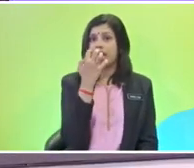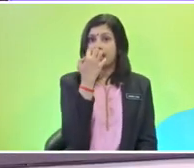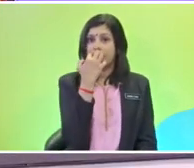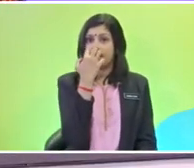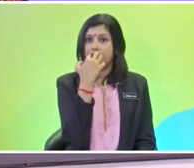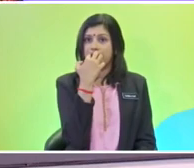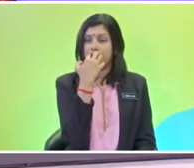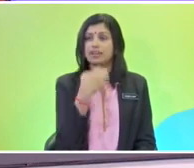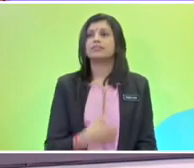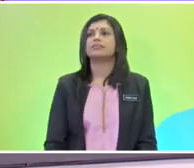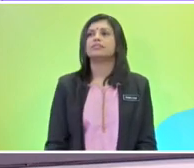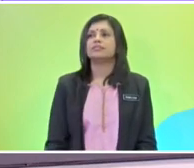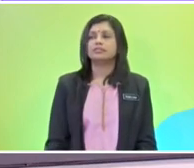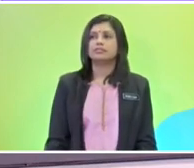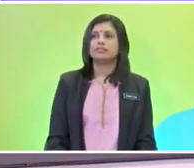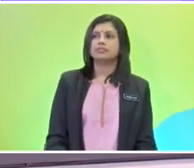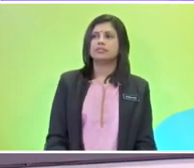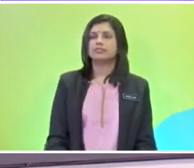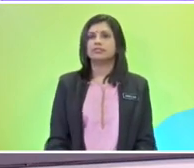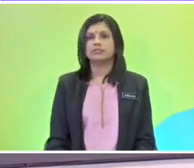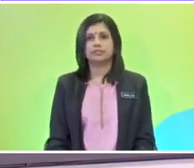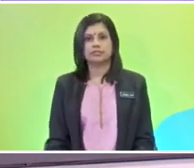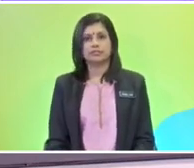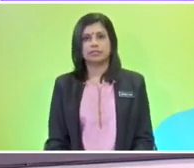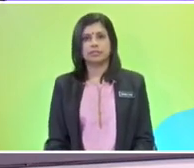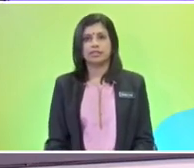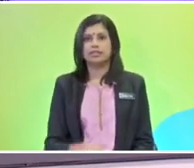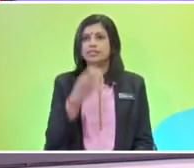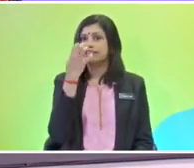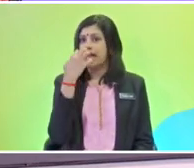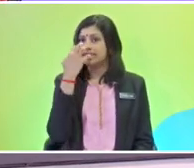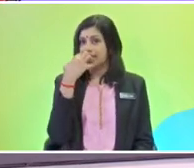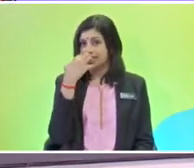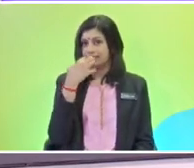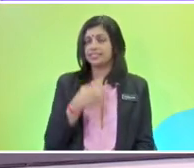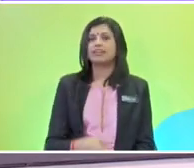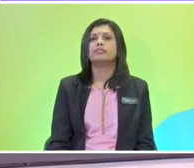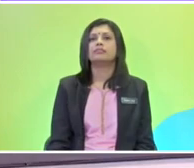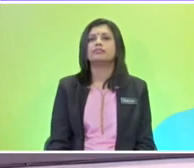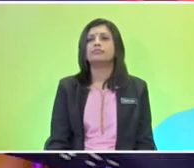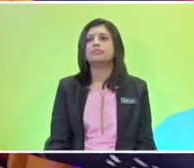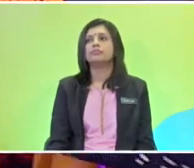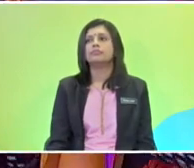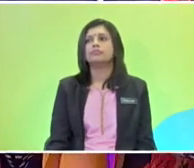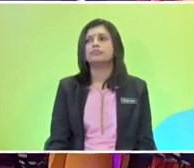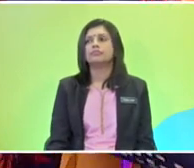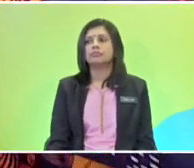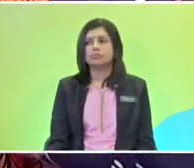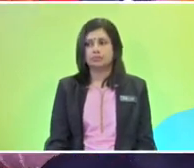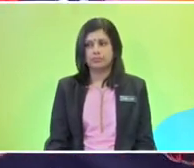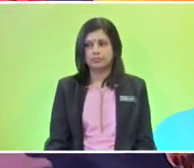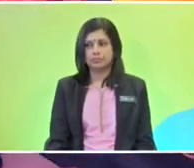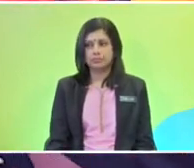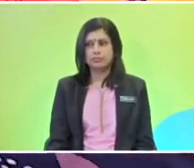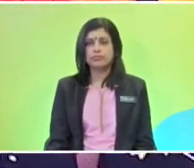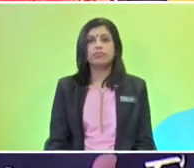tu kan? Oh, satu badan penuh duri. Ya, tapi cikgu tak bawa lah hari ini, Din. Okey, cikgu. Okey. Nanas ni rasa-rasanya